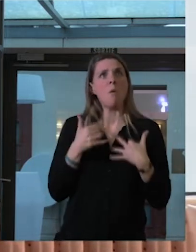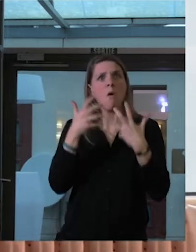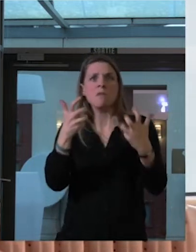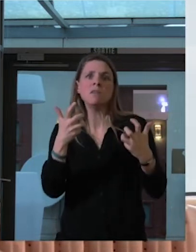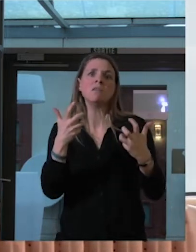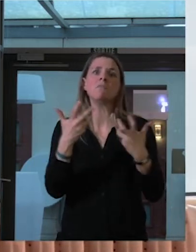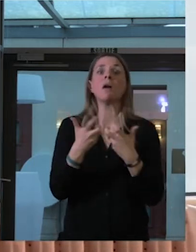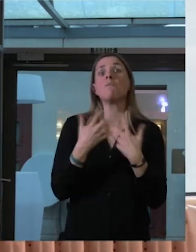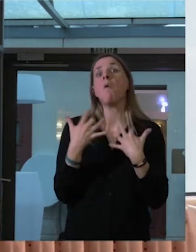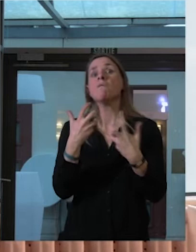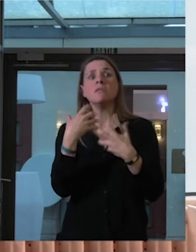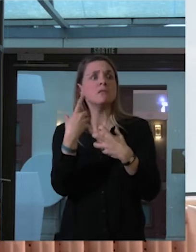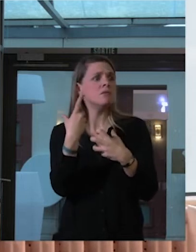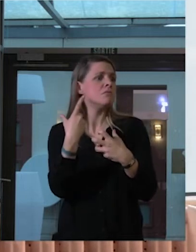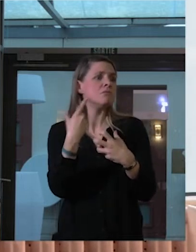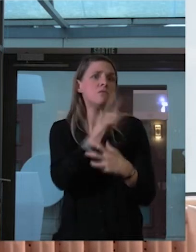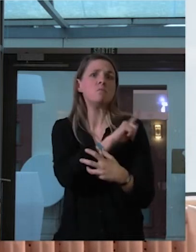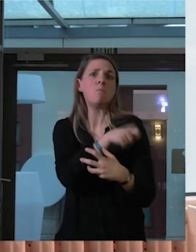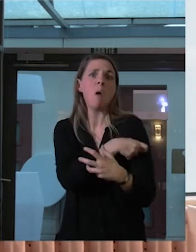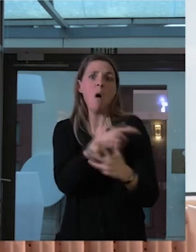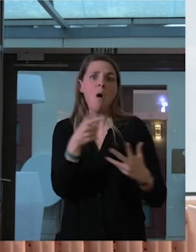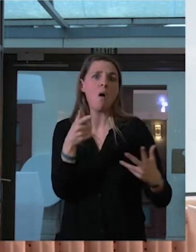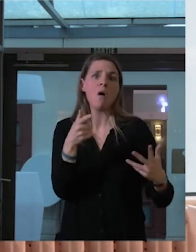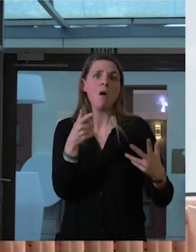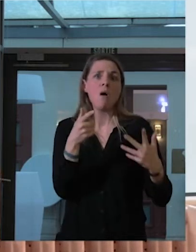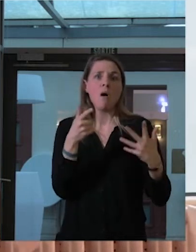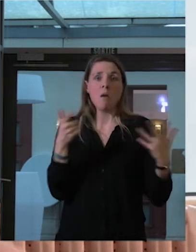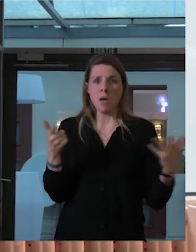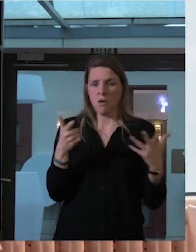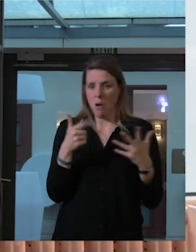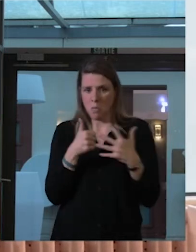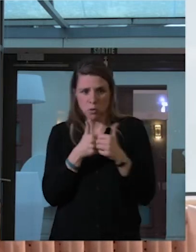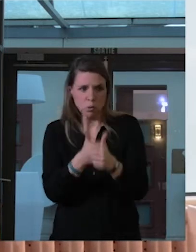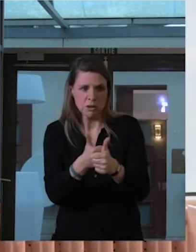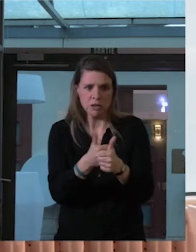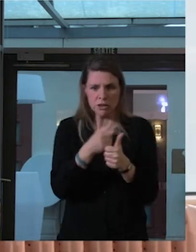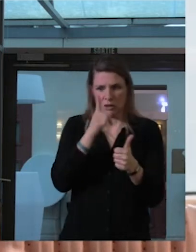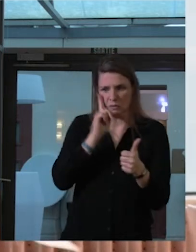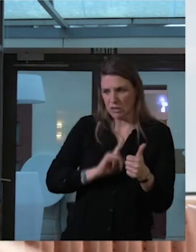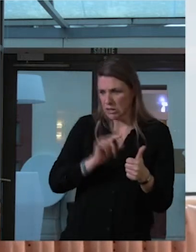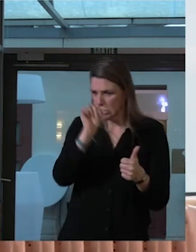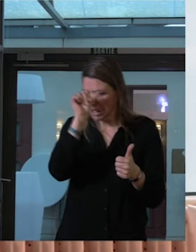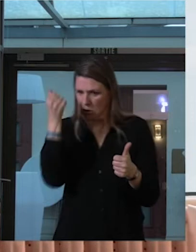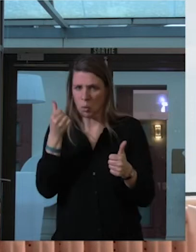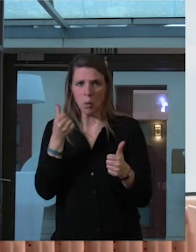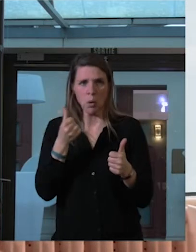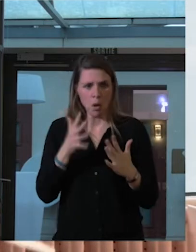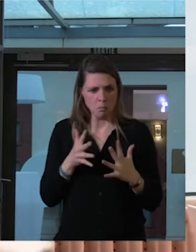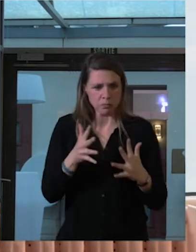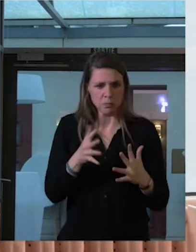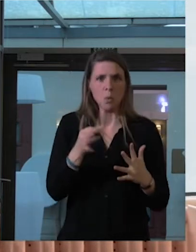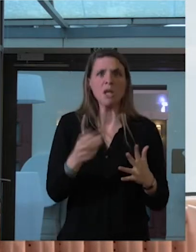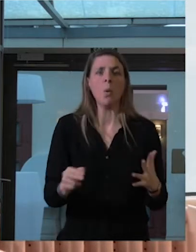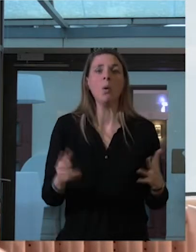sport qui, entre guillemets, ne correspond pas à son genre. Mais finalement, est-ce qu'on va vraiment le faire ? Donc, c'est un des premiers freins qu'on peut voir